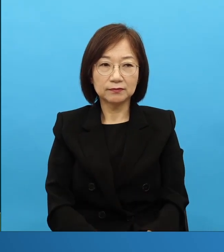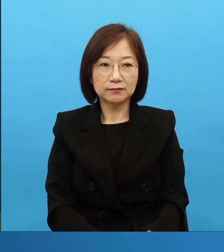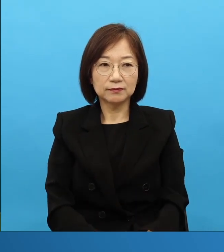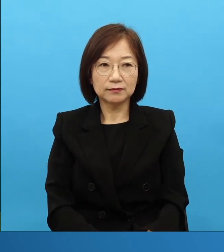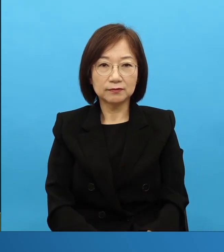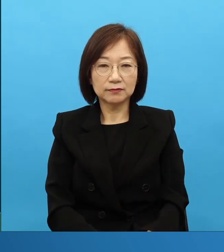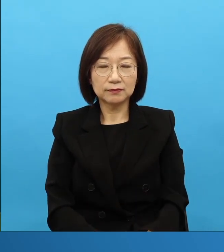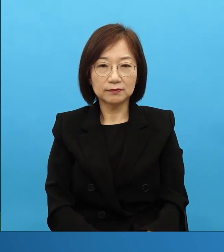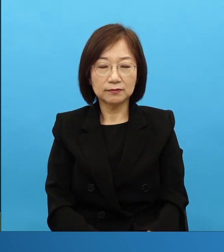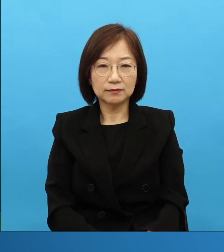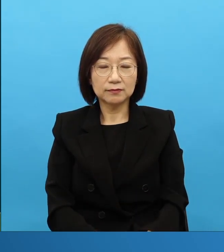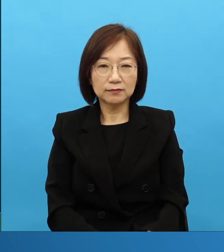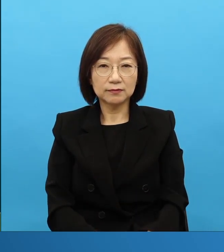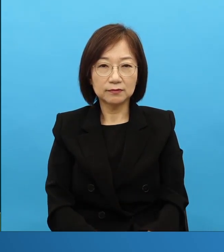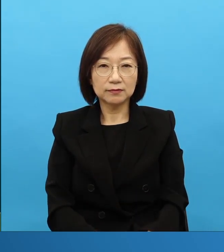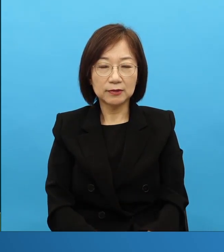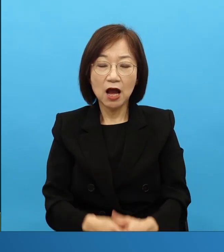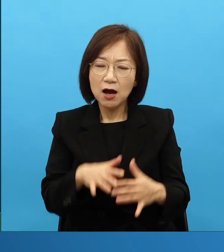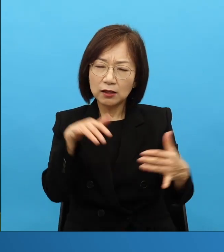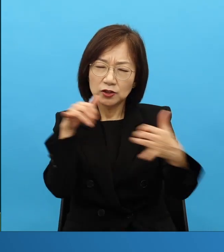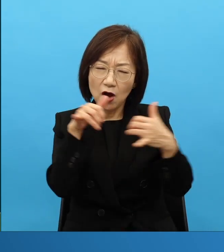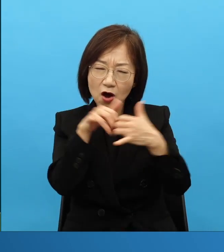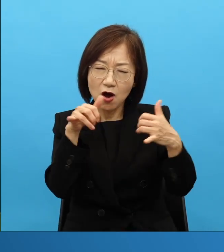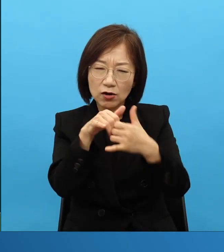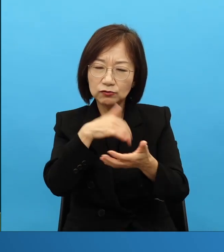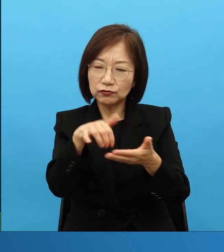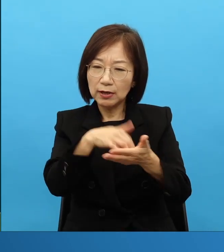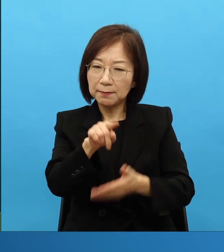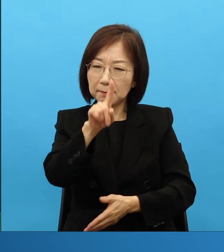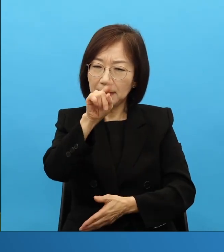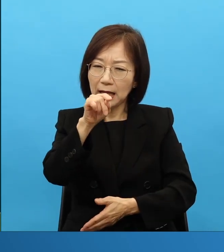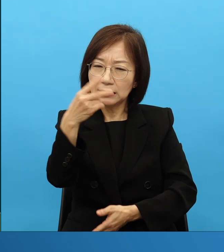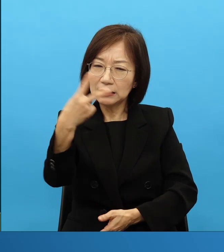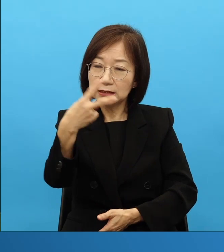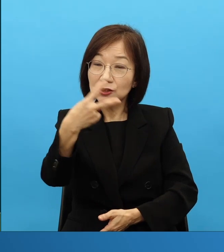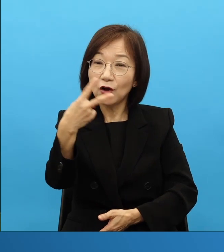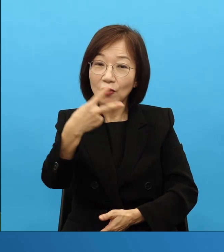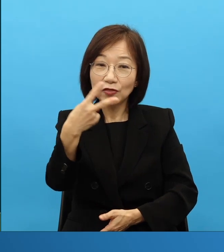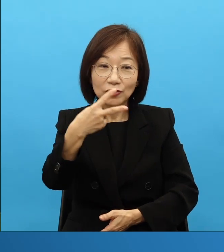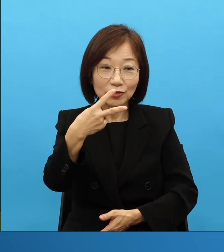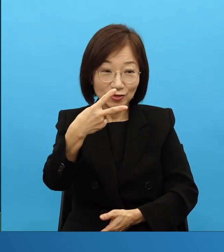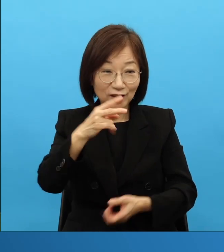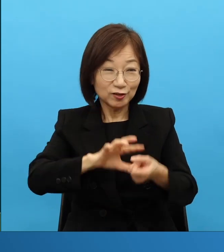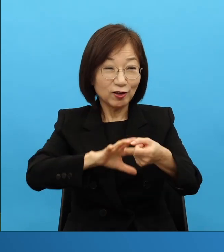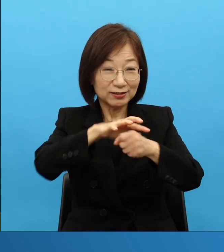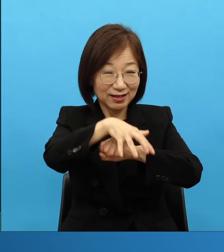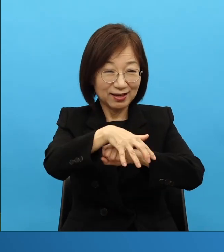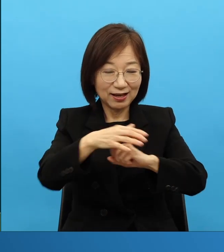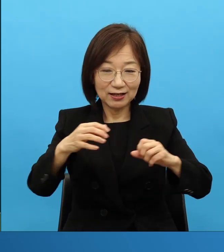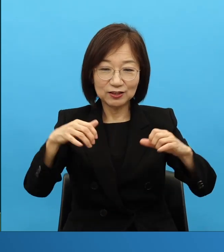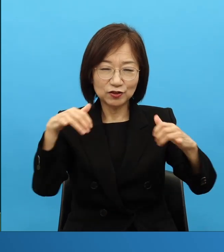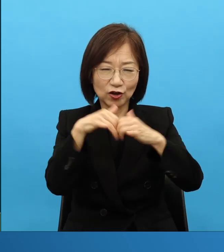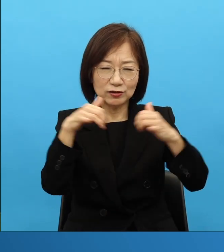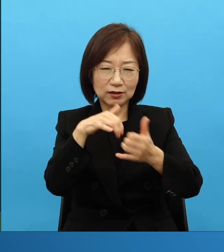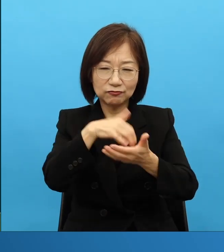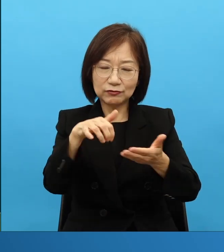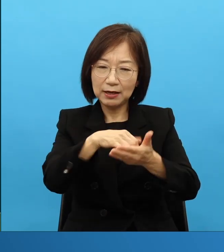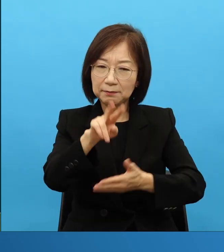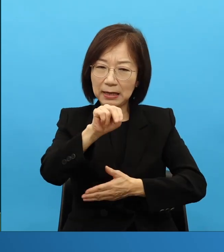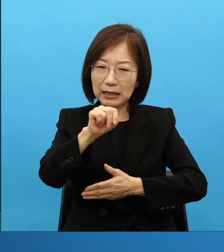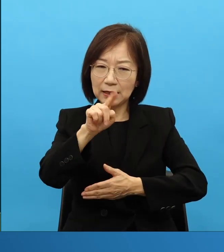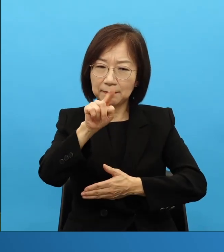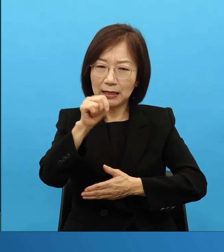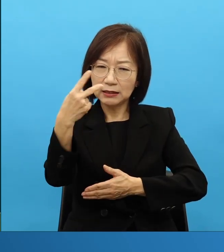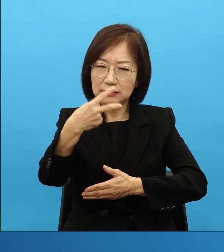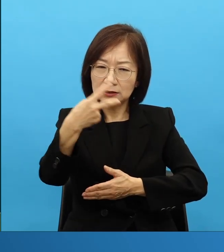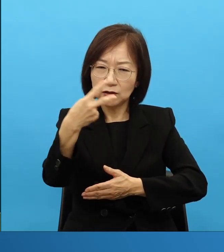12,000번 가량요 전쟁이 일어났는데 절반이 유럽에서 일어났어요. There has been 12,000 wars throughout history and half of